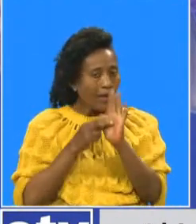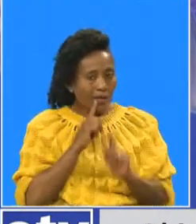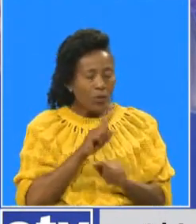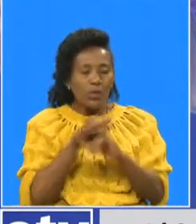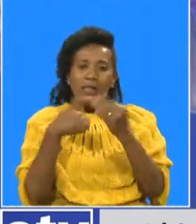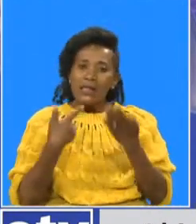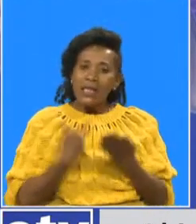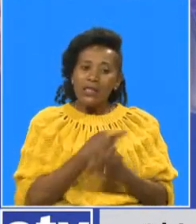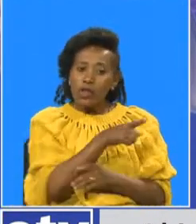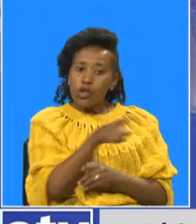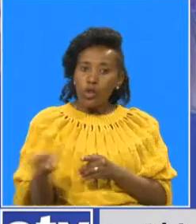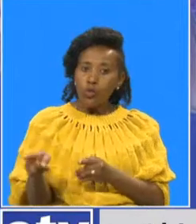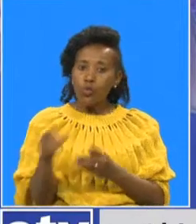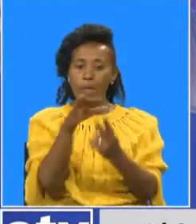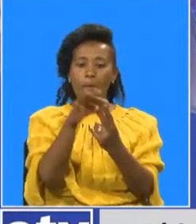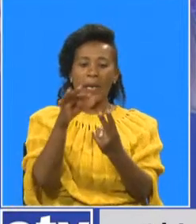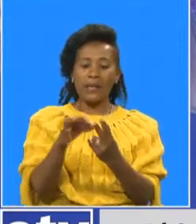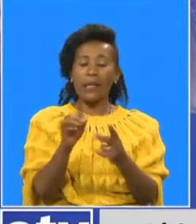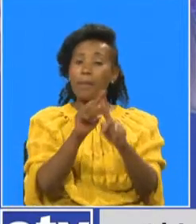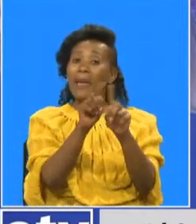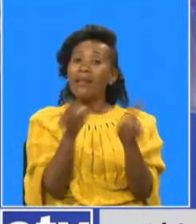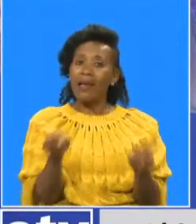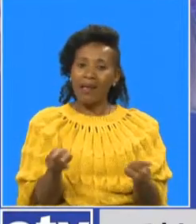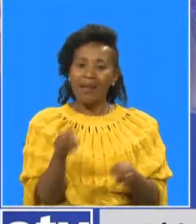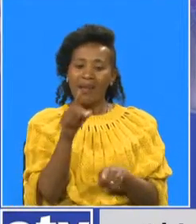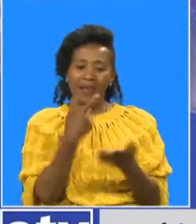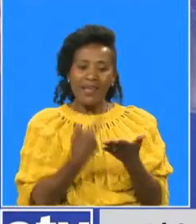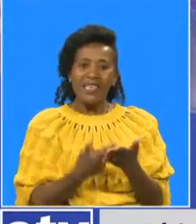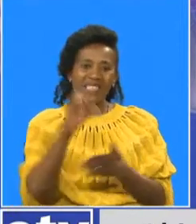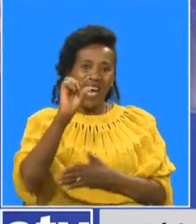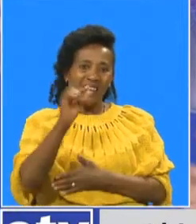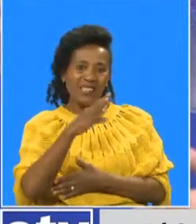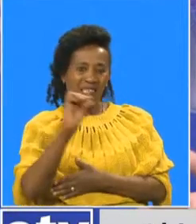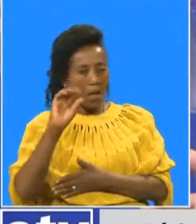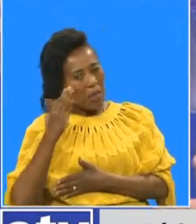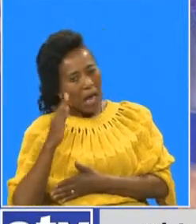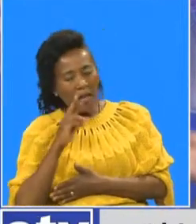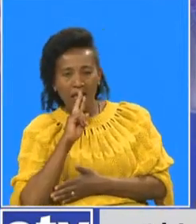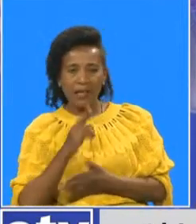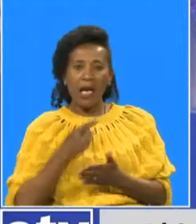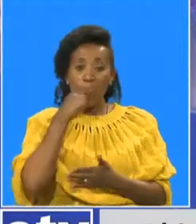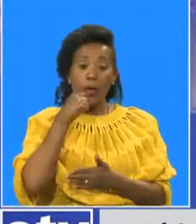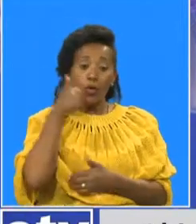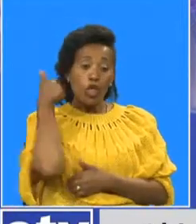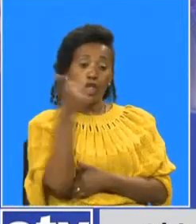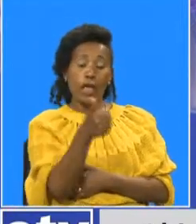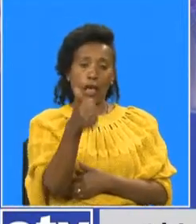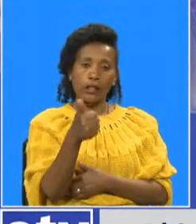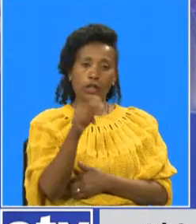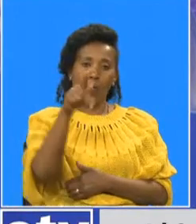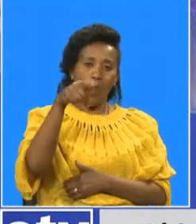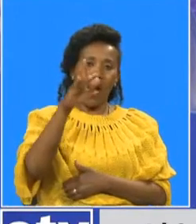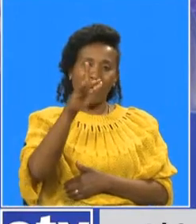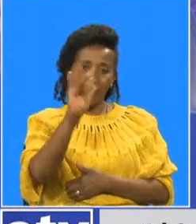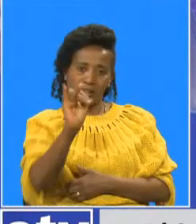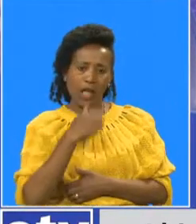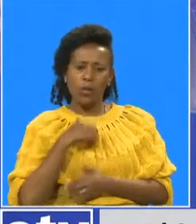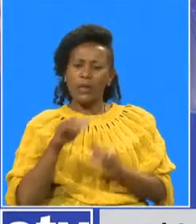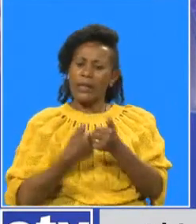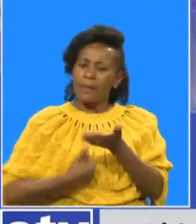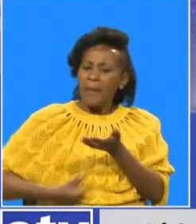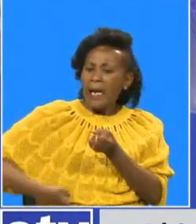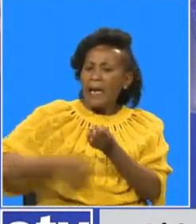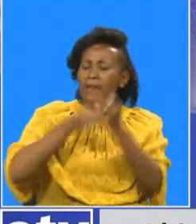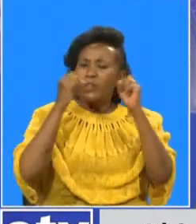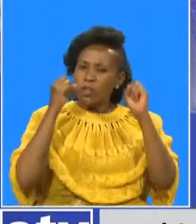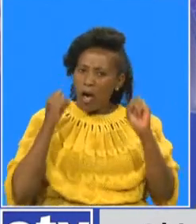ስለዚህ እነሱን አይደንቲፋይ አድርገን በተለይ የነዚህ አነስተኛና መካከለኛ የሚባሉ የራሳቸው ፓኬጅ አለ፣ እንዴት አድርገን ነው መደገፍ